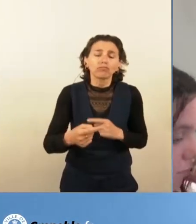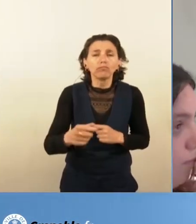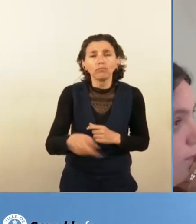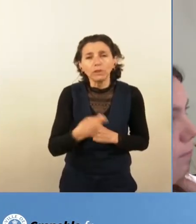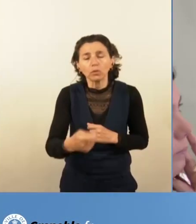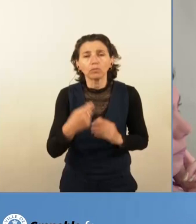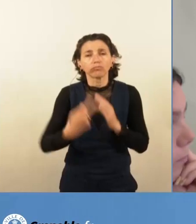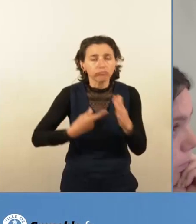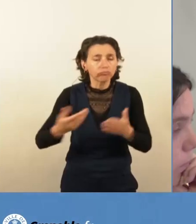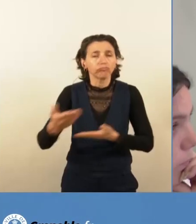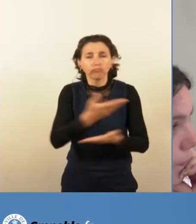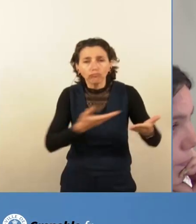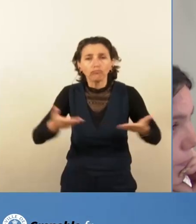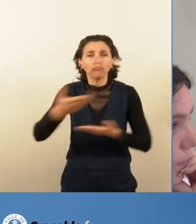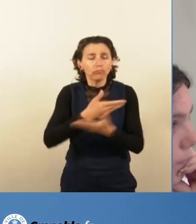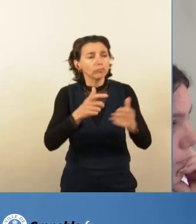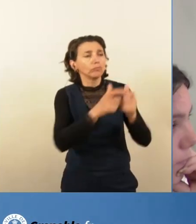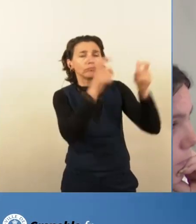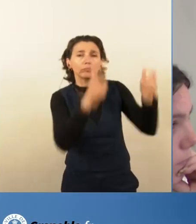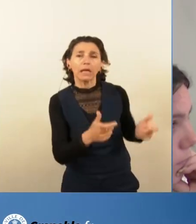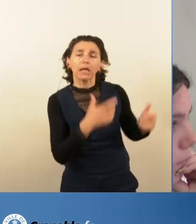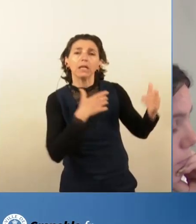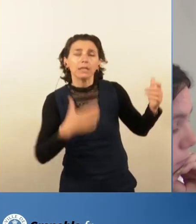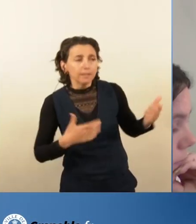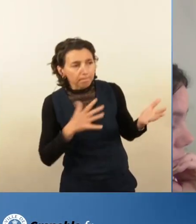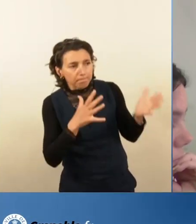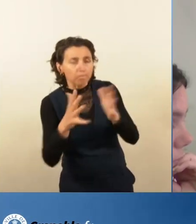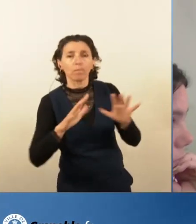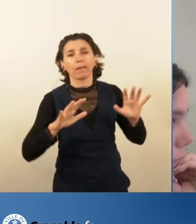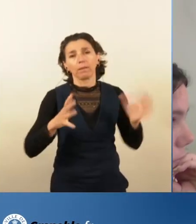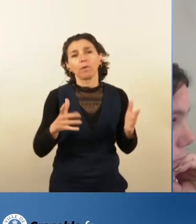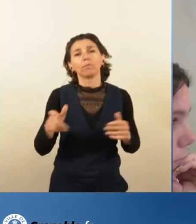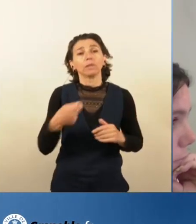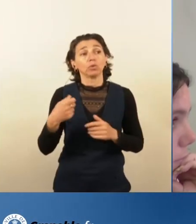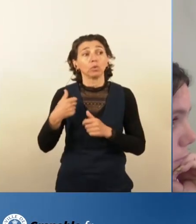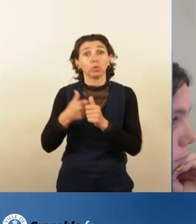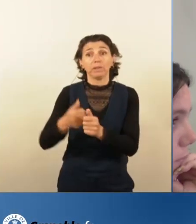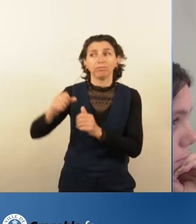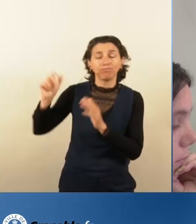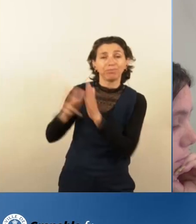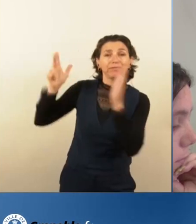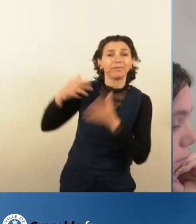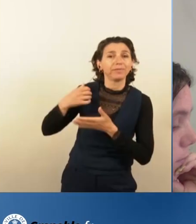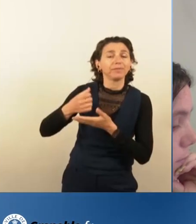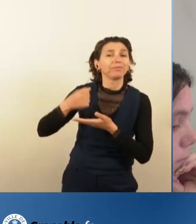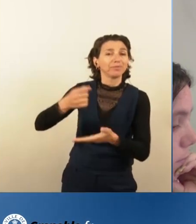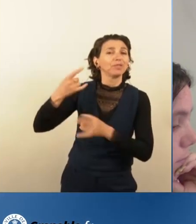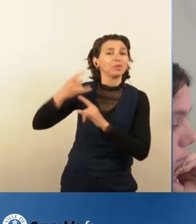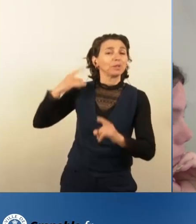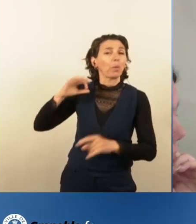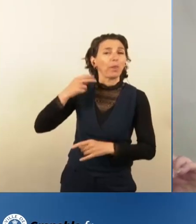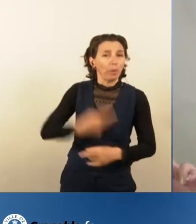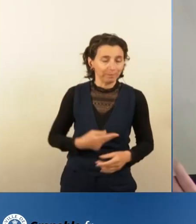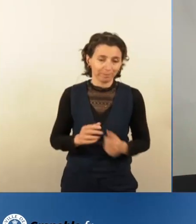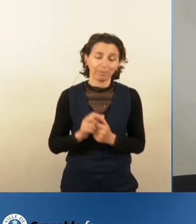du sort de ce bâtiment quand on aura obtenu le classement et nous présenterons quand les